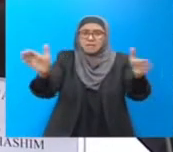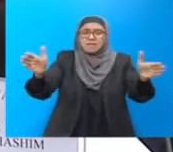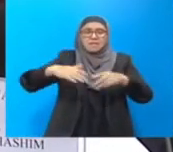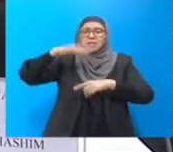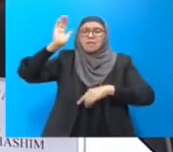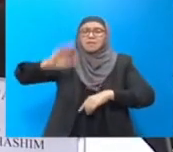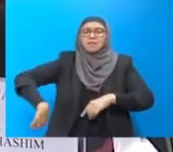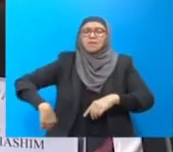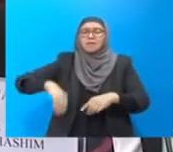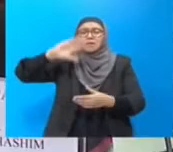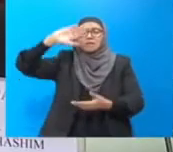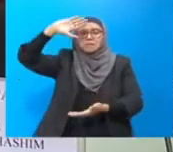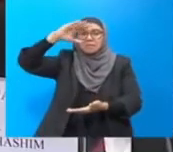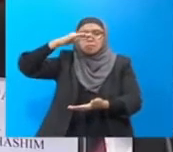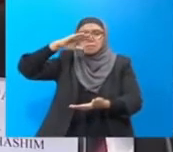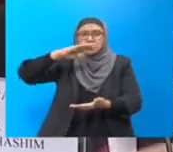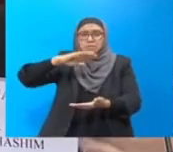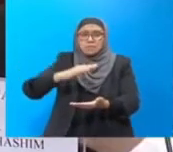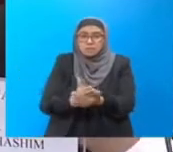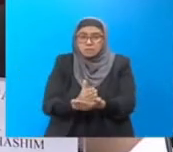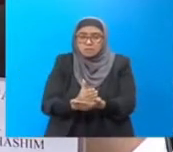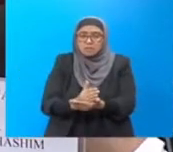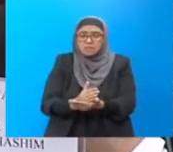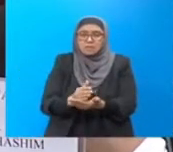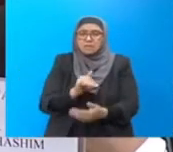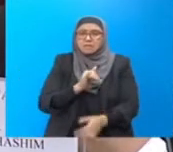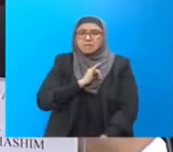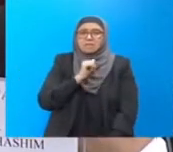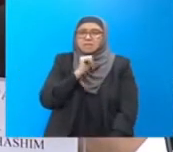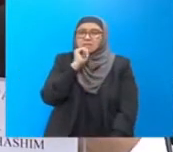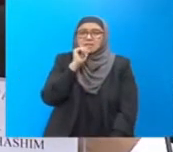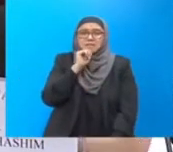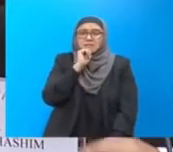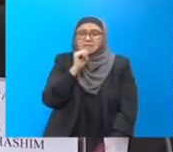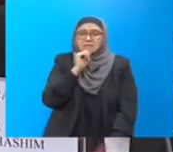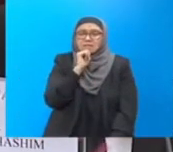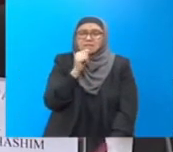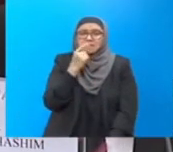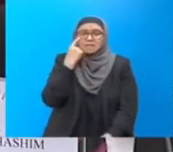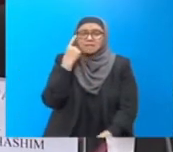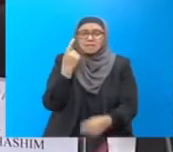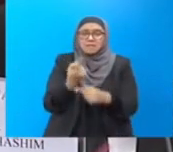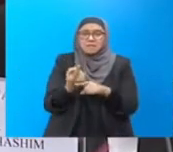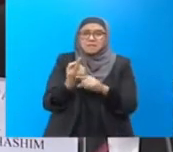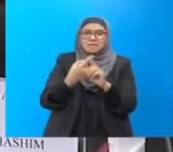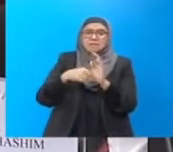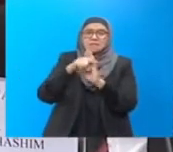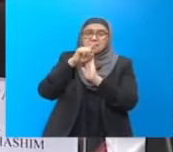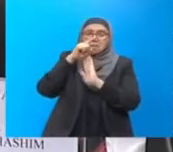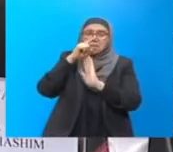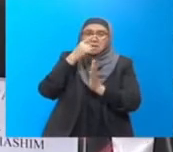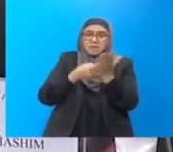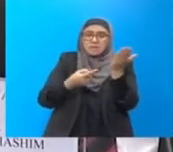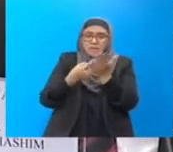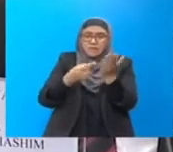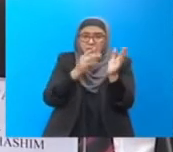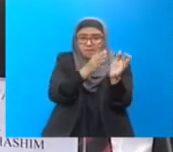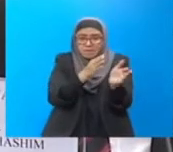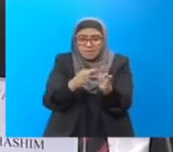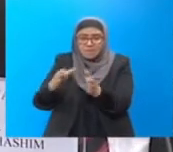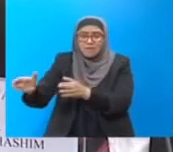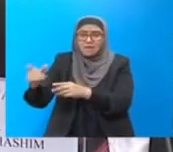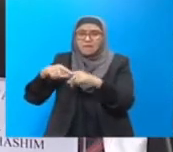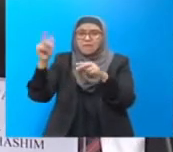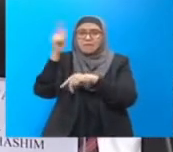tidak rendah dan bukan saya tidaklah bersifat pesimis terhadap apa yang dirancang